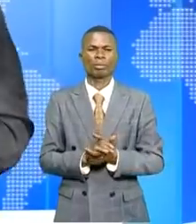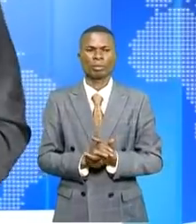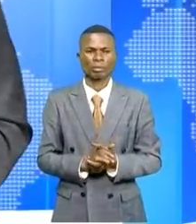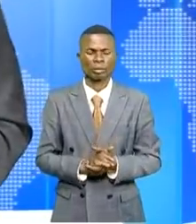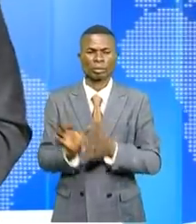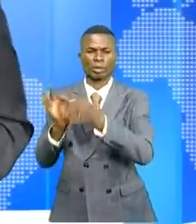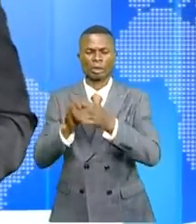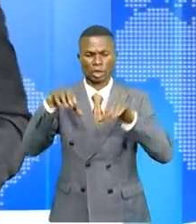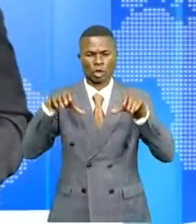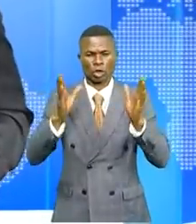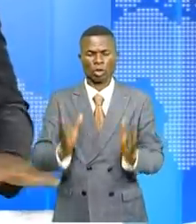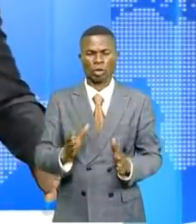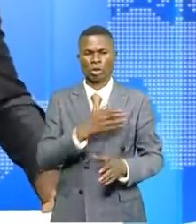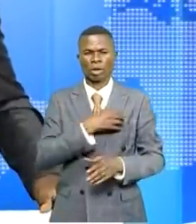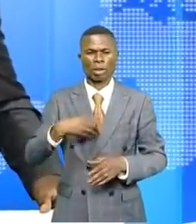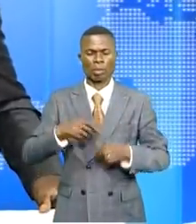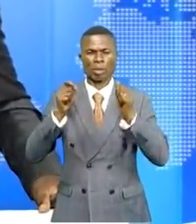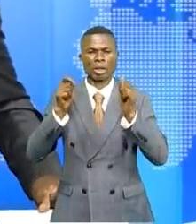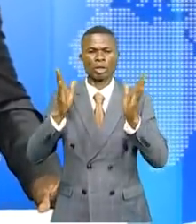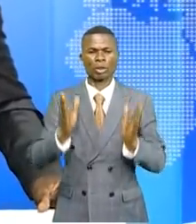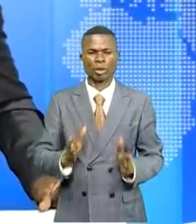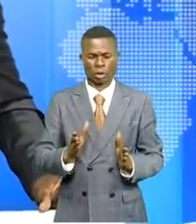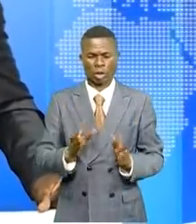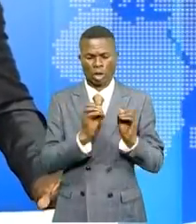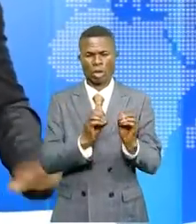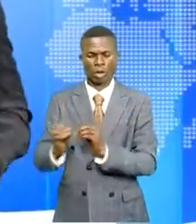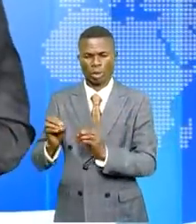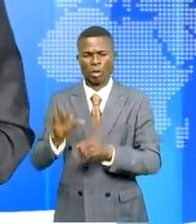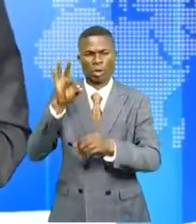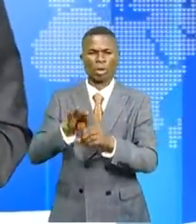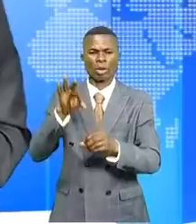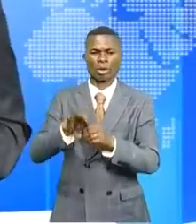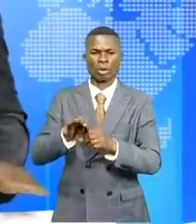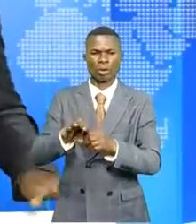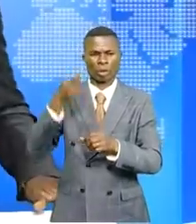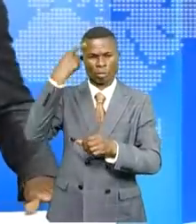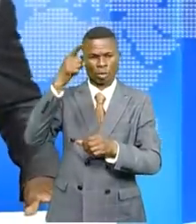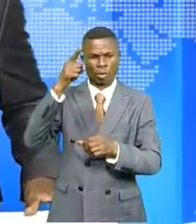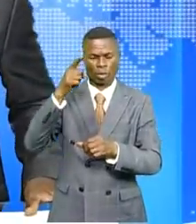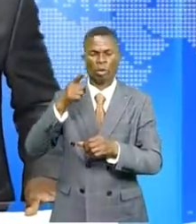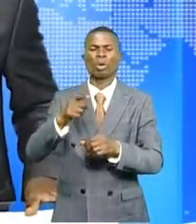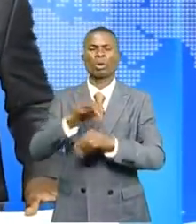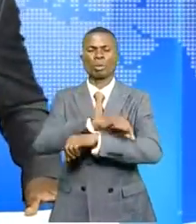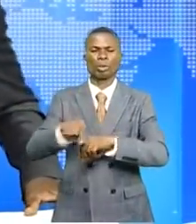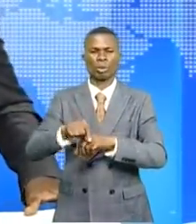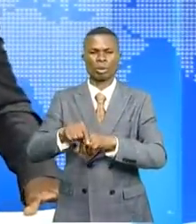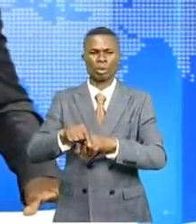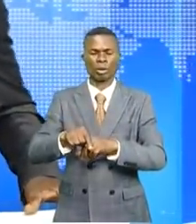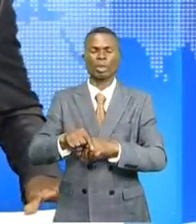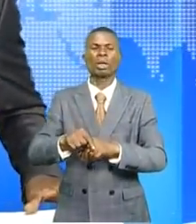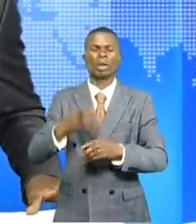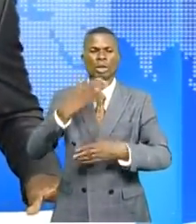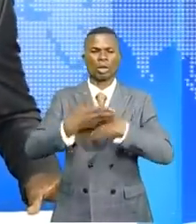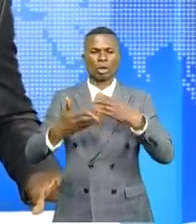L'Union congolaise des femmes des médias a organisé tout récemment les élections pour le renouvellement de son bureau. L'installation de ce bureau